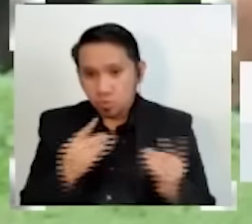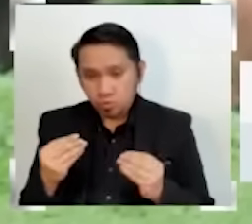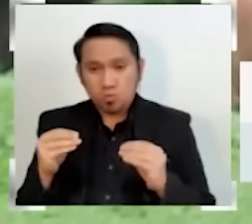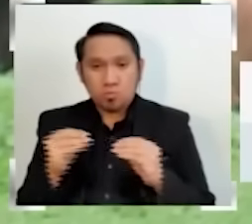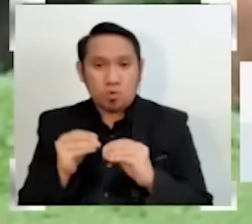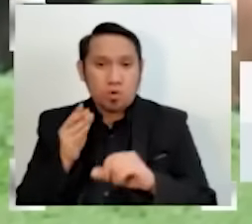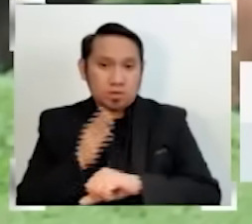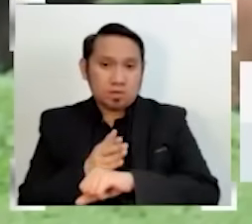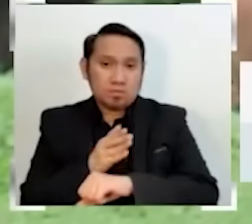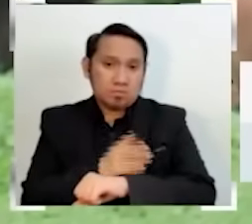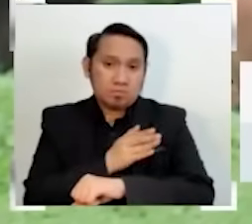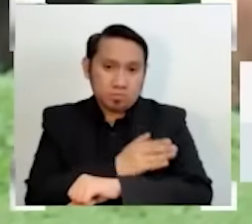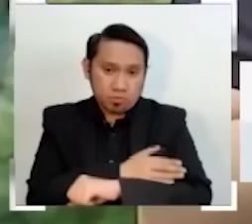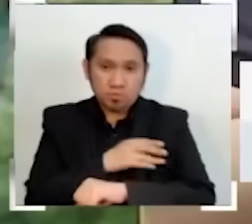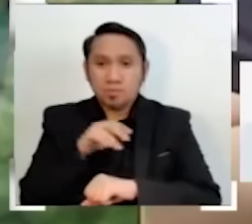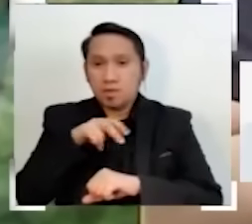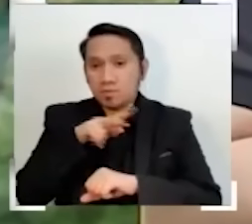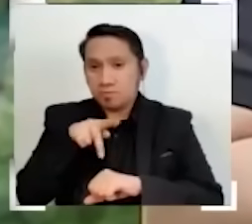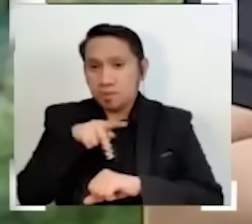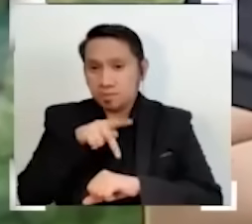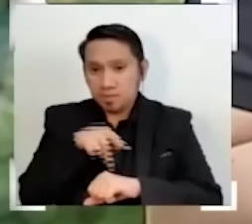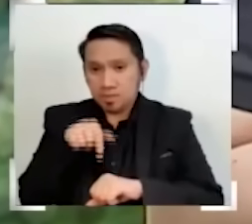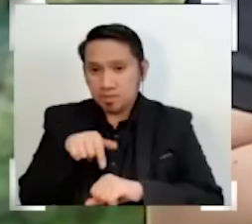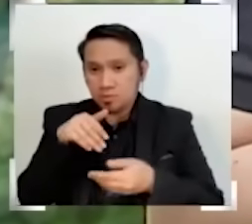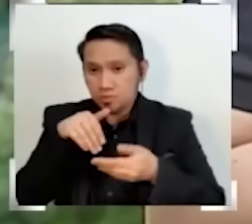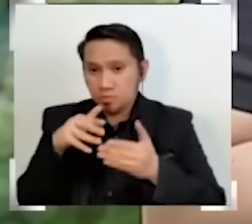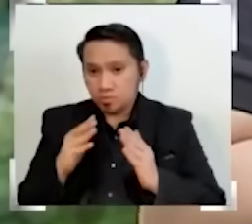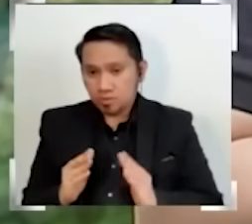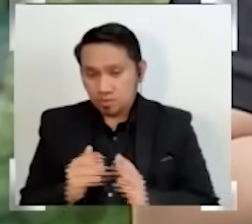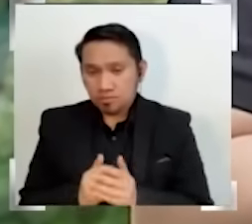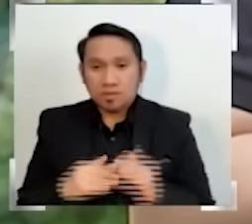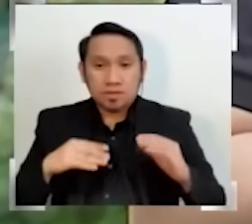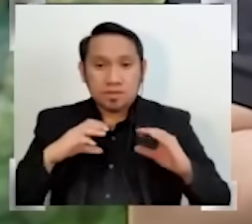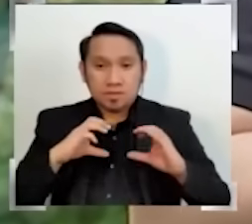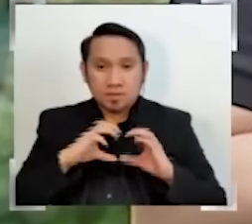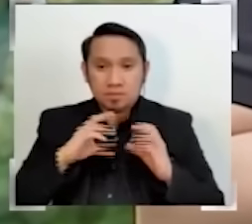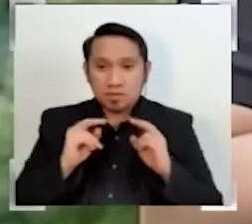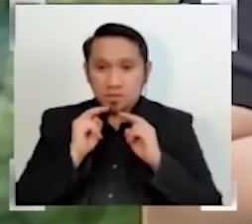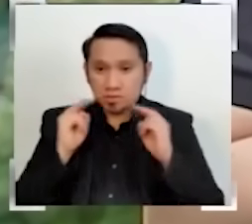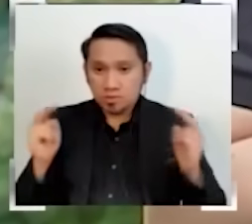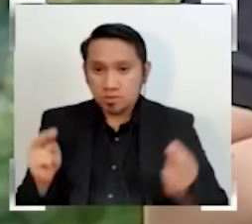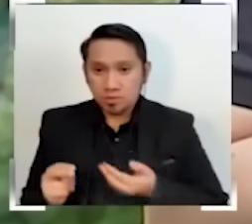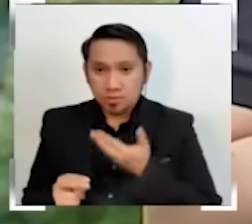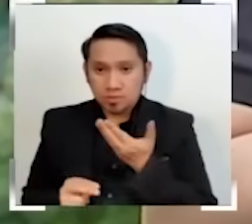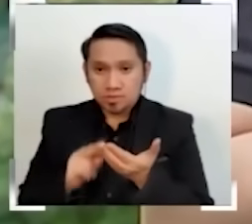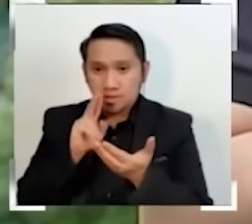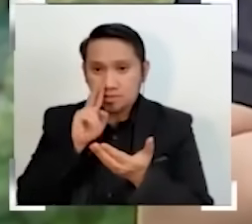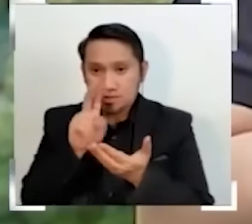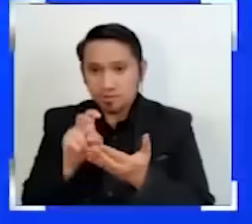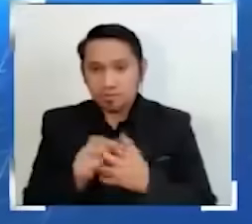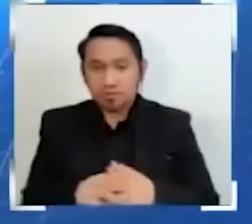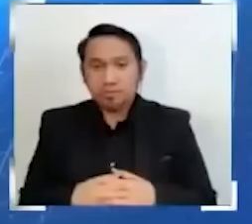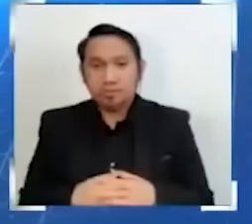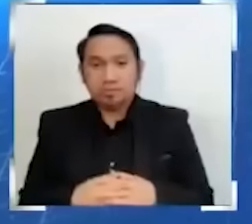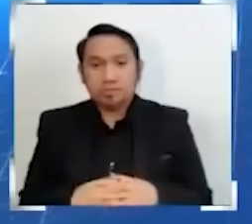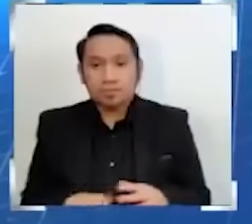performance ng ating mga estudyante. Para sa GMA Integrated News, Ian Cruz ang inyong saksi.